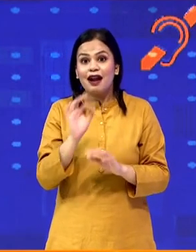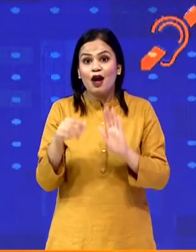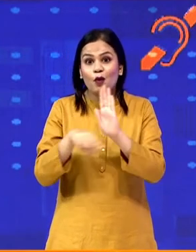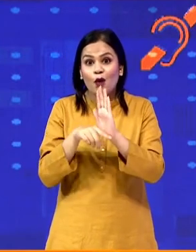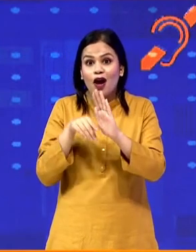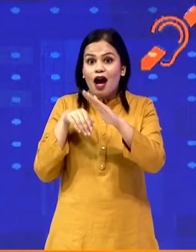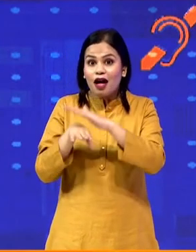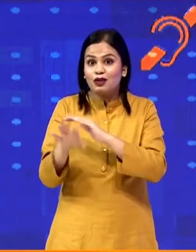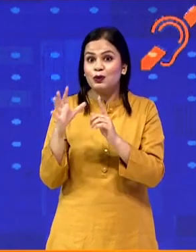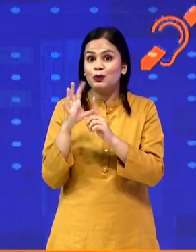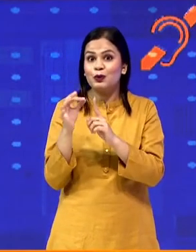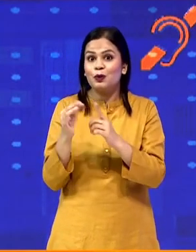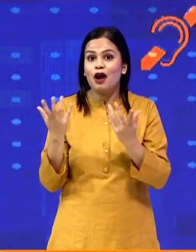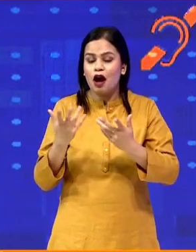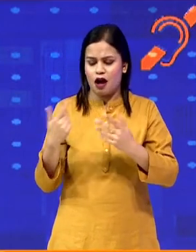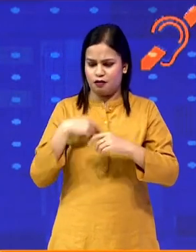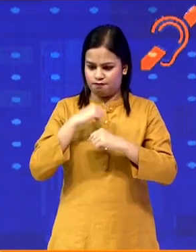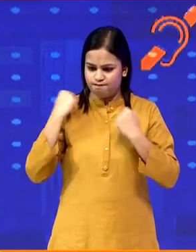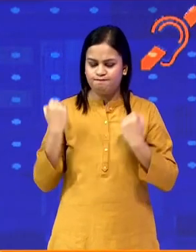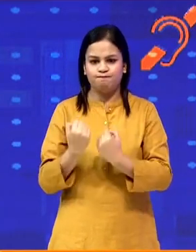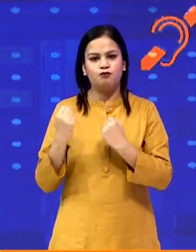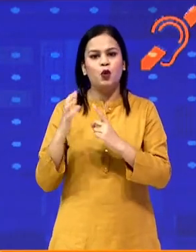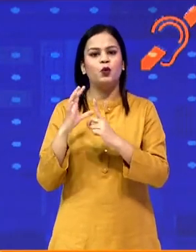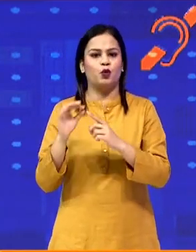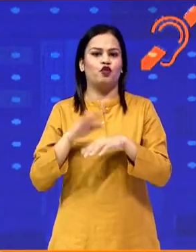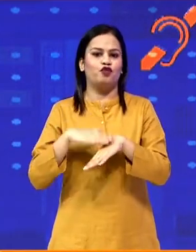हमसे प्रयास हो सकता है